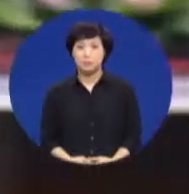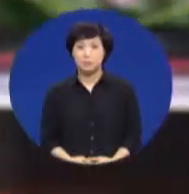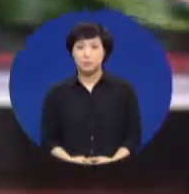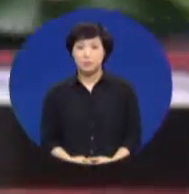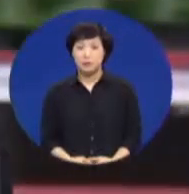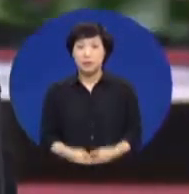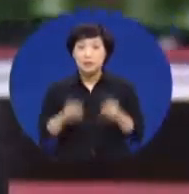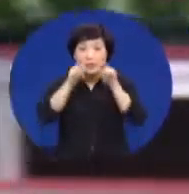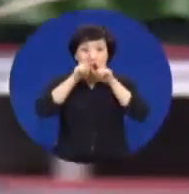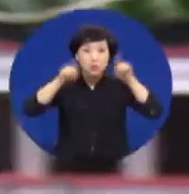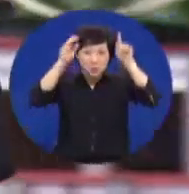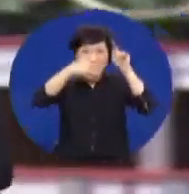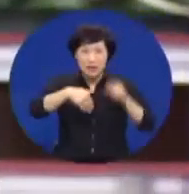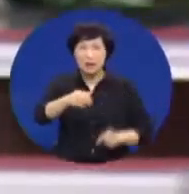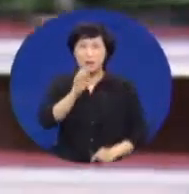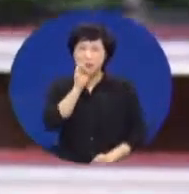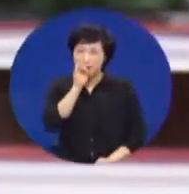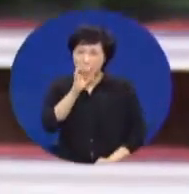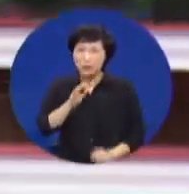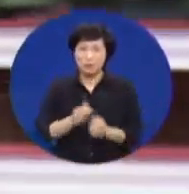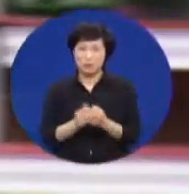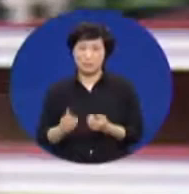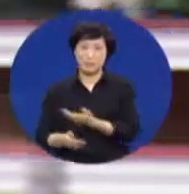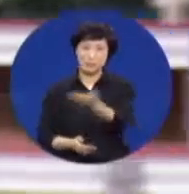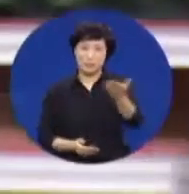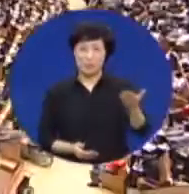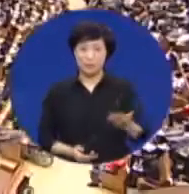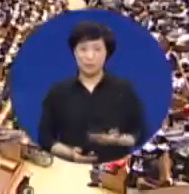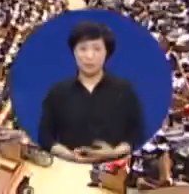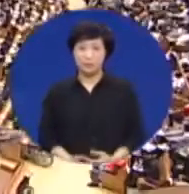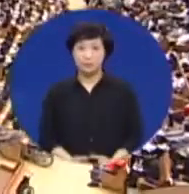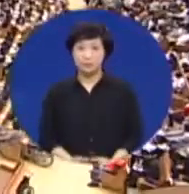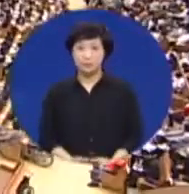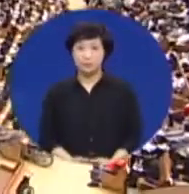그래서 지옥 가면 안 되기 때문에